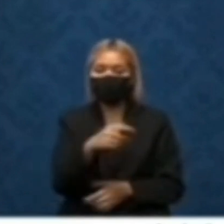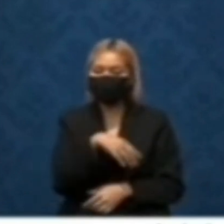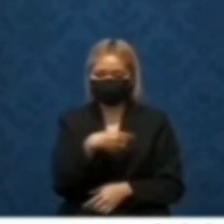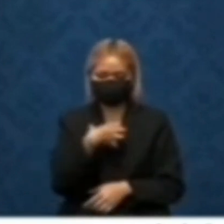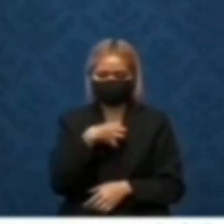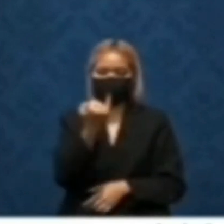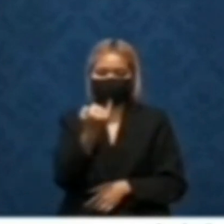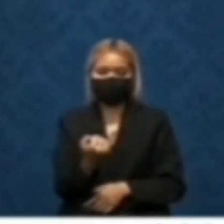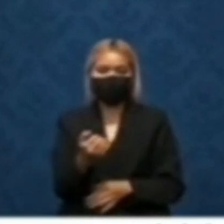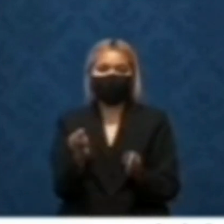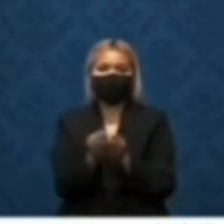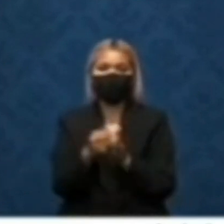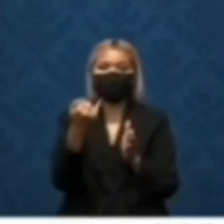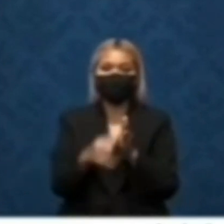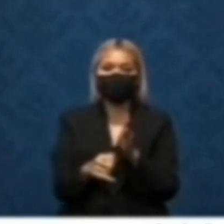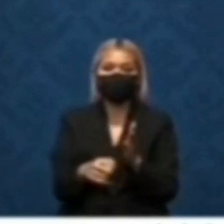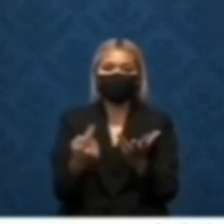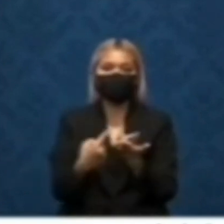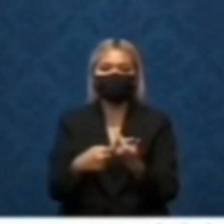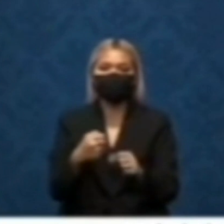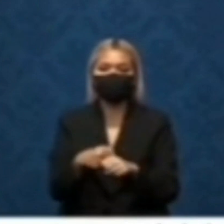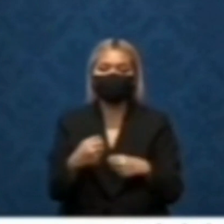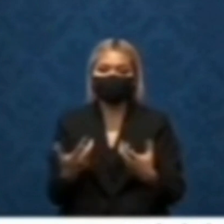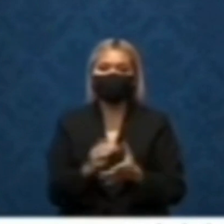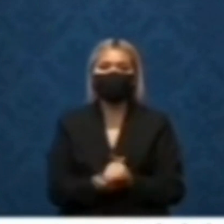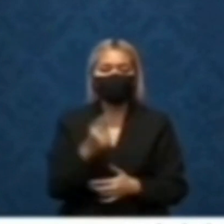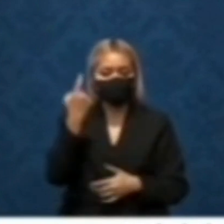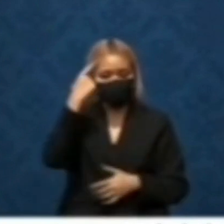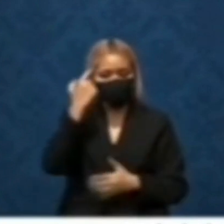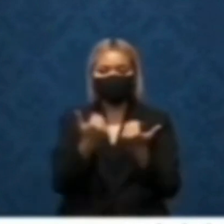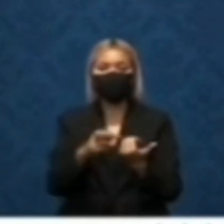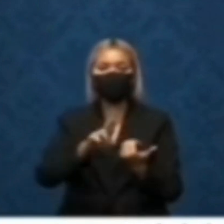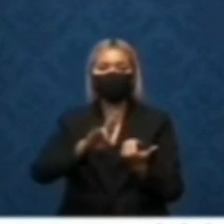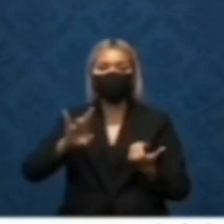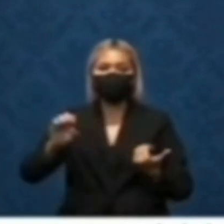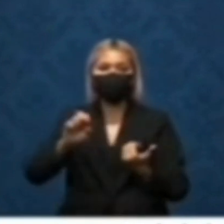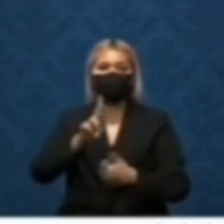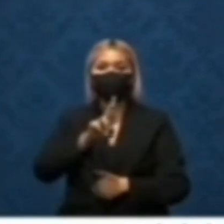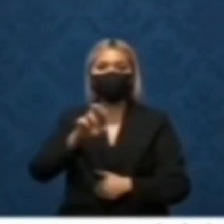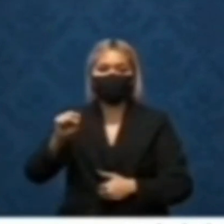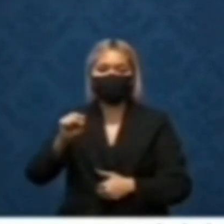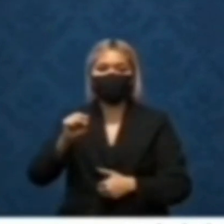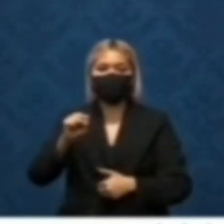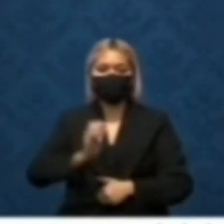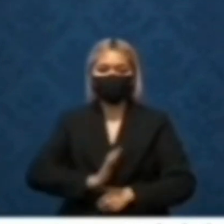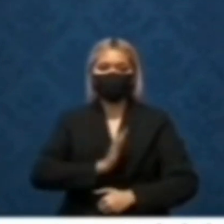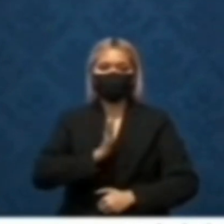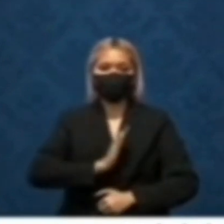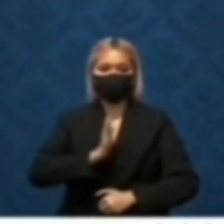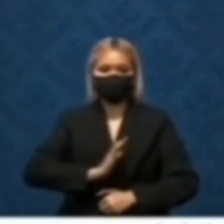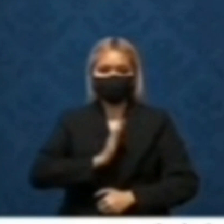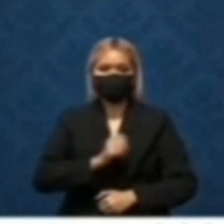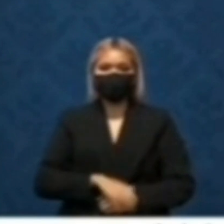คิดว่าวิจารณญาณแบบนี้ไม่ควรเกิดขึ้นในสภาที่ท่านชอบใช้คำว่าสภาศักดิ์สิทธิ์สภาผู้ทรงเกียรติเ